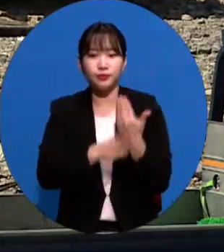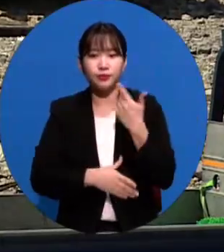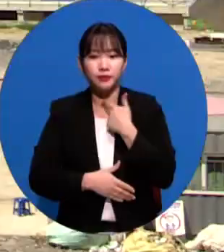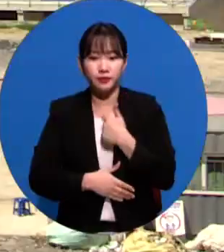졌습니다